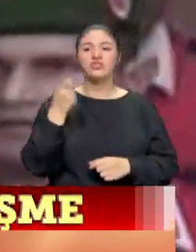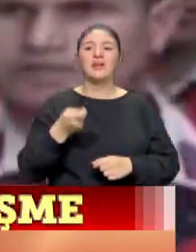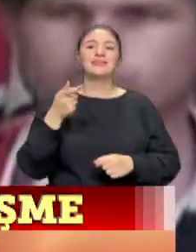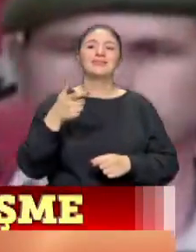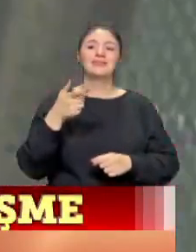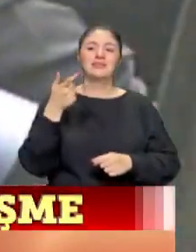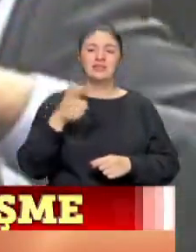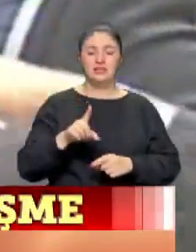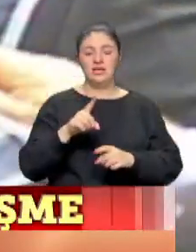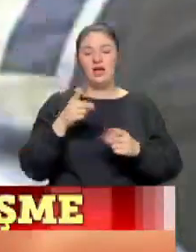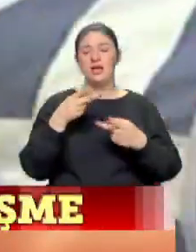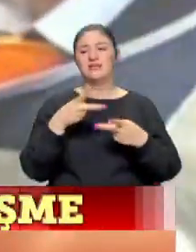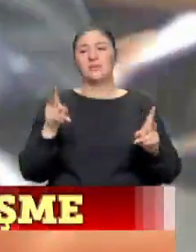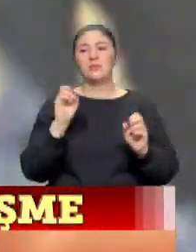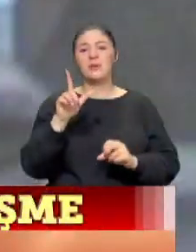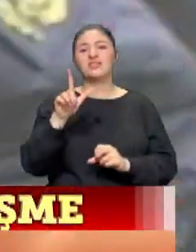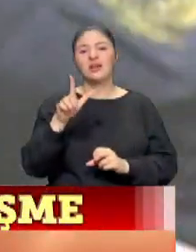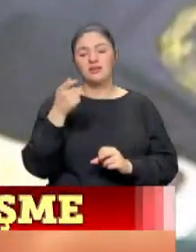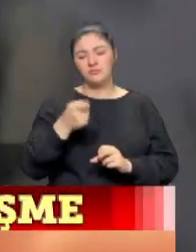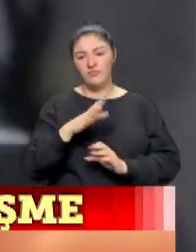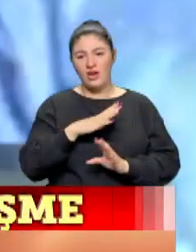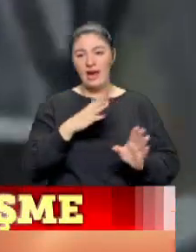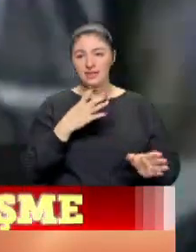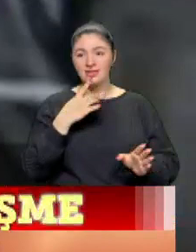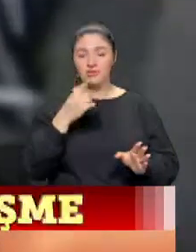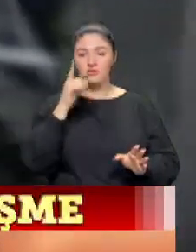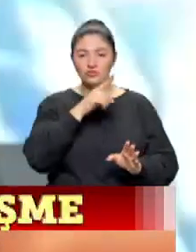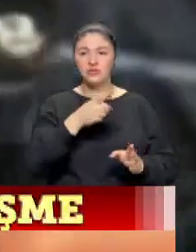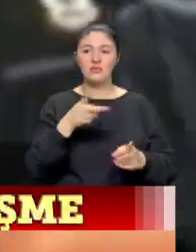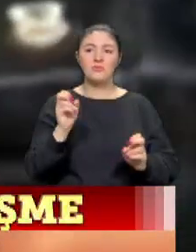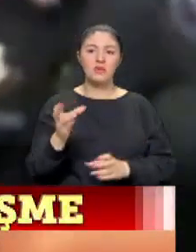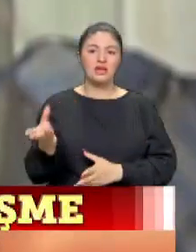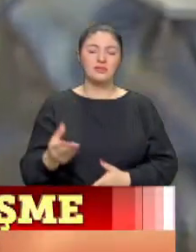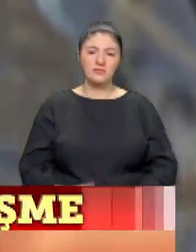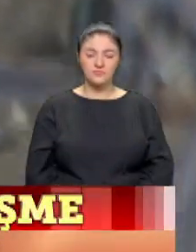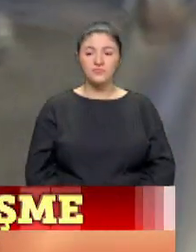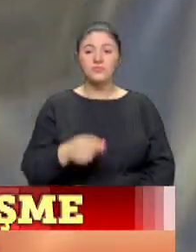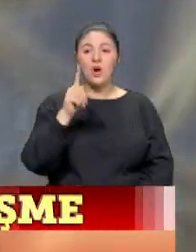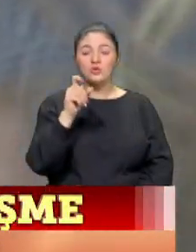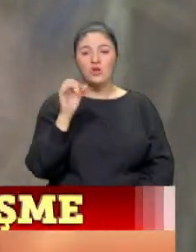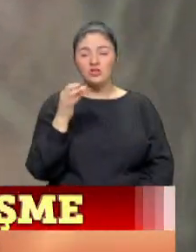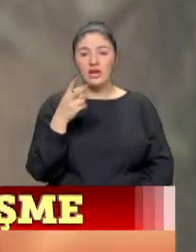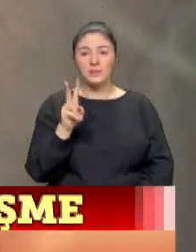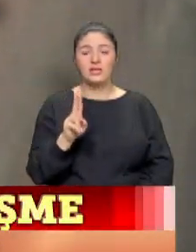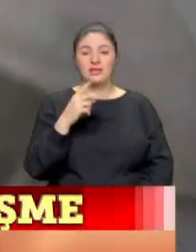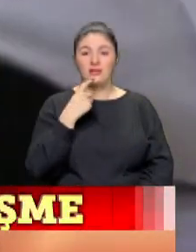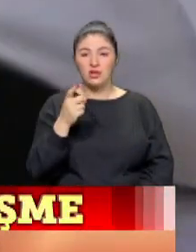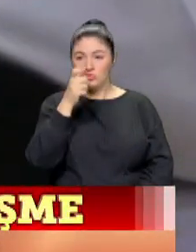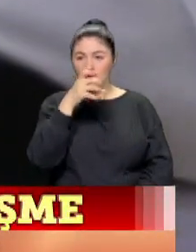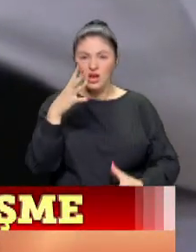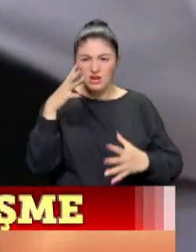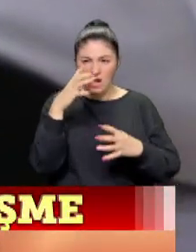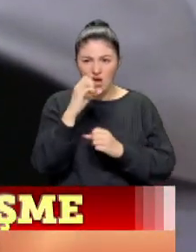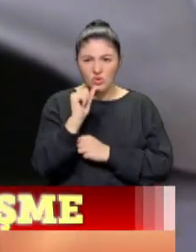salıverilme şartlarını taşıdığı gerekçesiyle tahliye edildi. Neden vurduğunu söyler misiniz? 19 Ocak 2007'de Türkiye